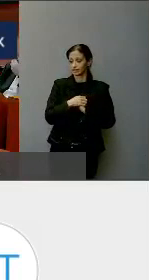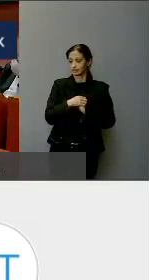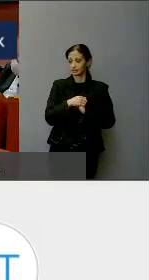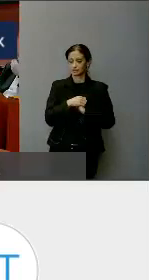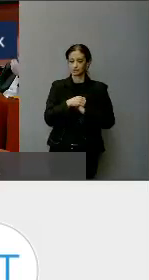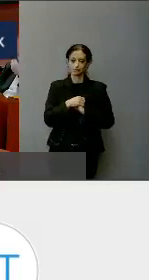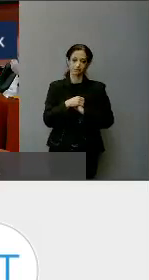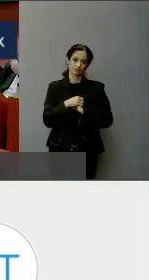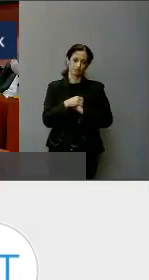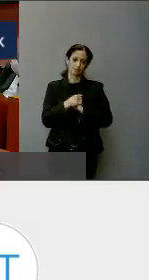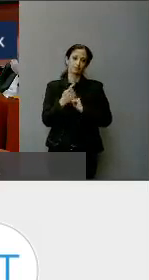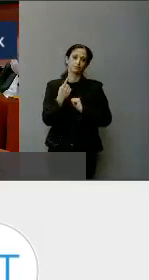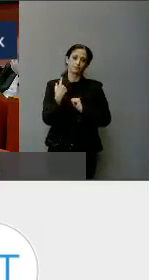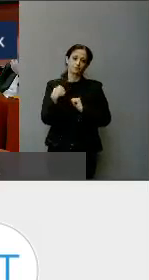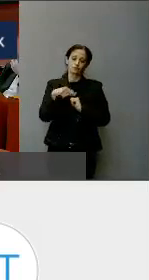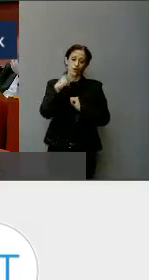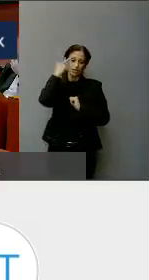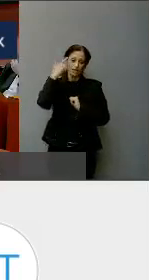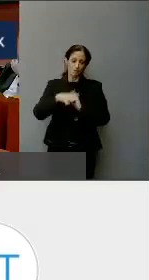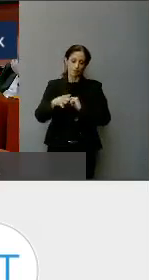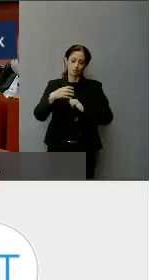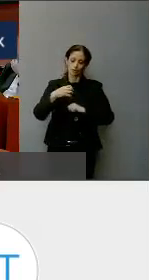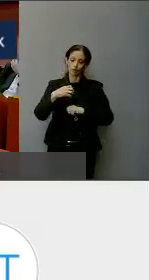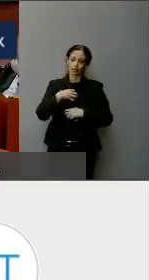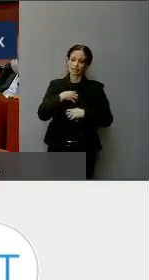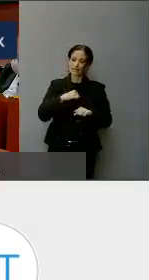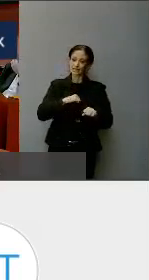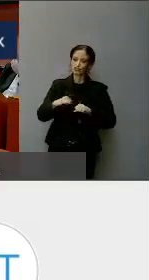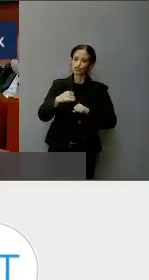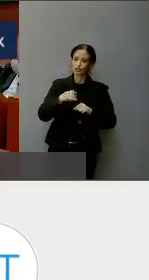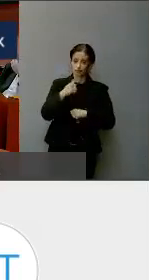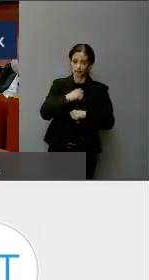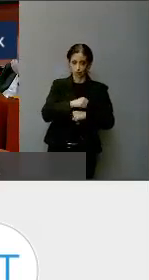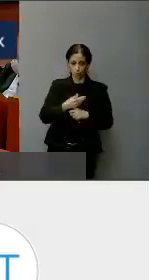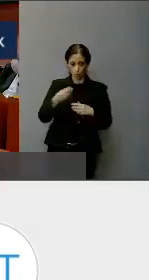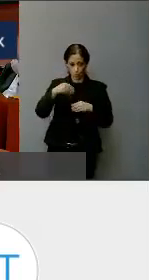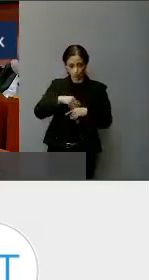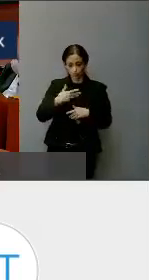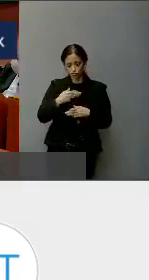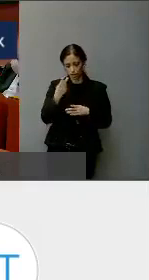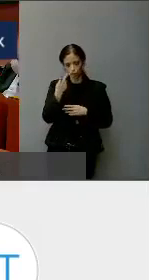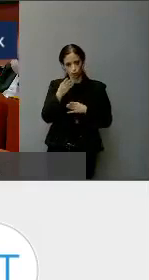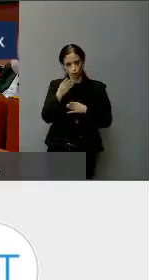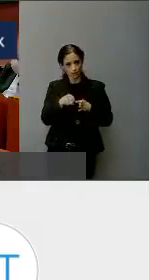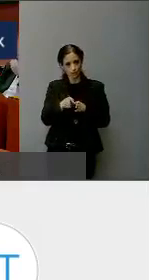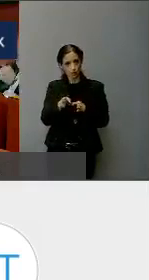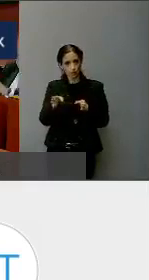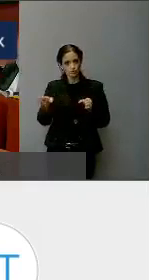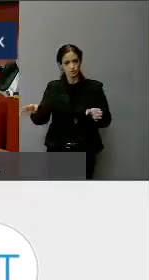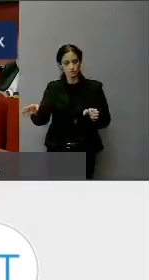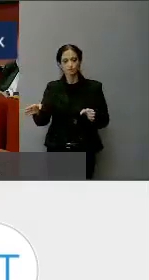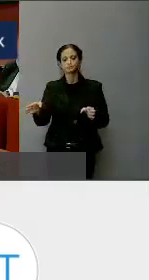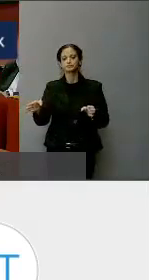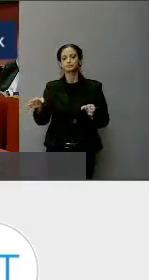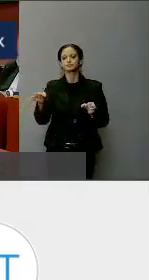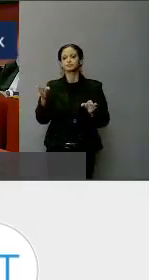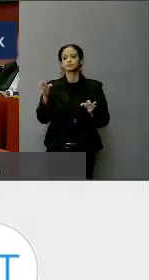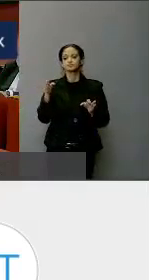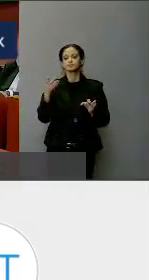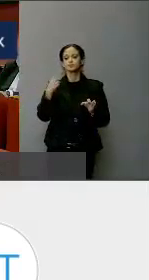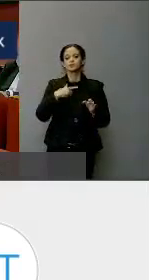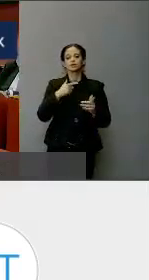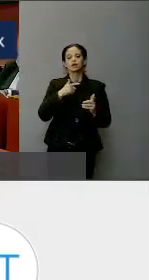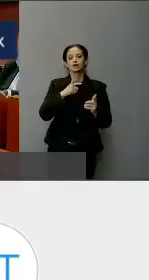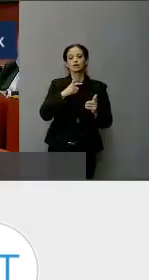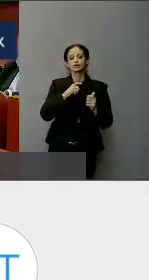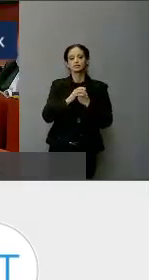sappiamo come dirigenti oggi in comune hanno due percorsi come sempre regolarmente sono previsti a e ci sono delle selezioni anche con rapporti